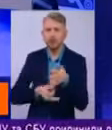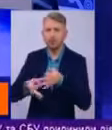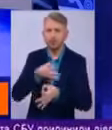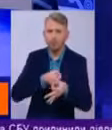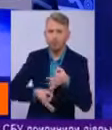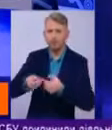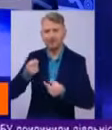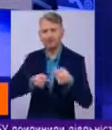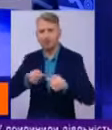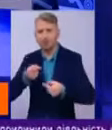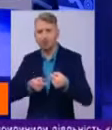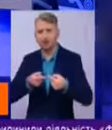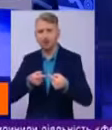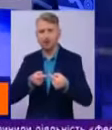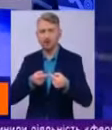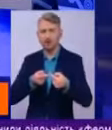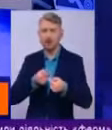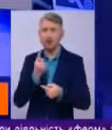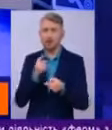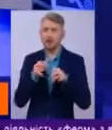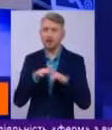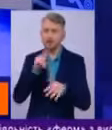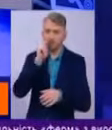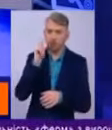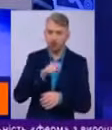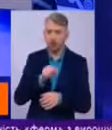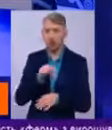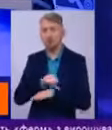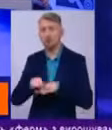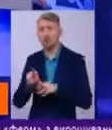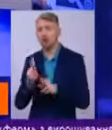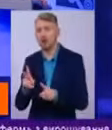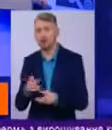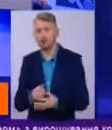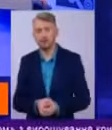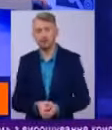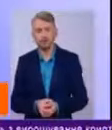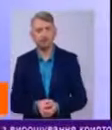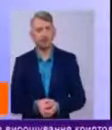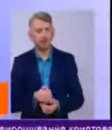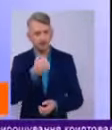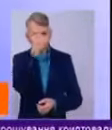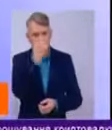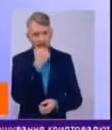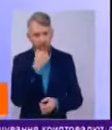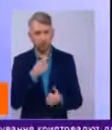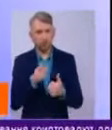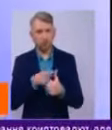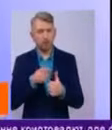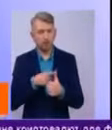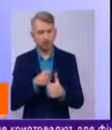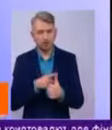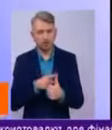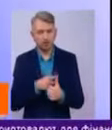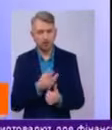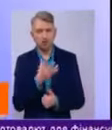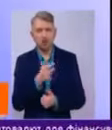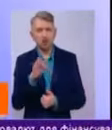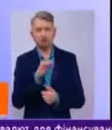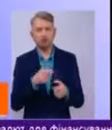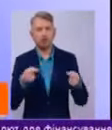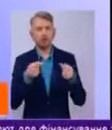до дискусій. Одна справа в Україні, а за кордоном. Прошу, будь ласка. Дякую. Ну, по-перше, щодо